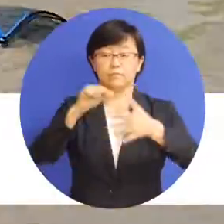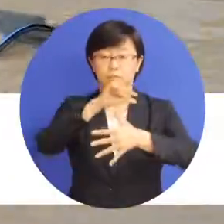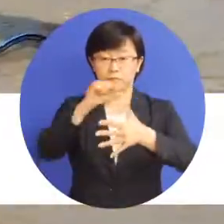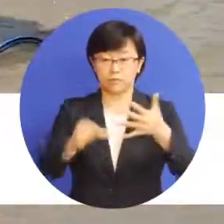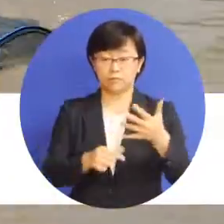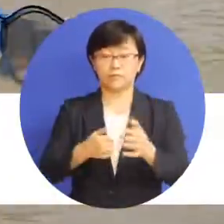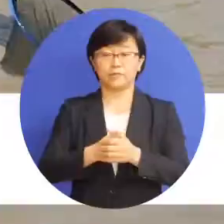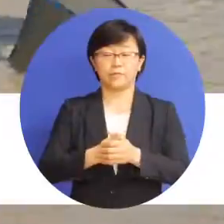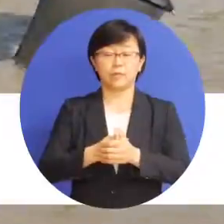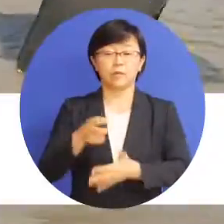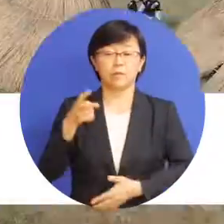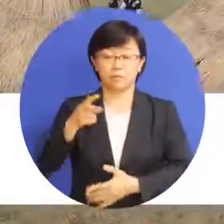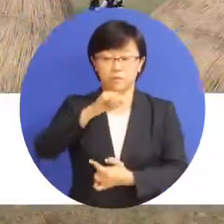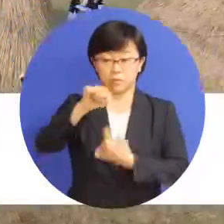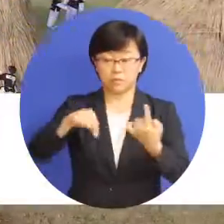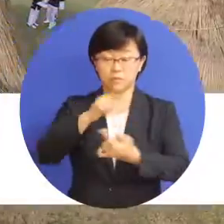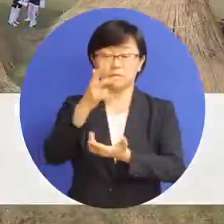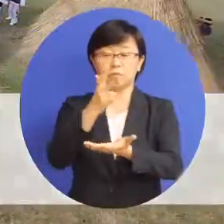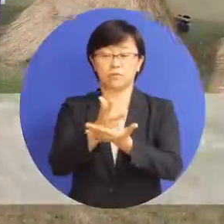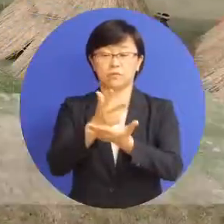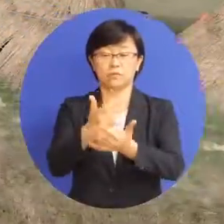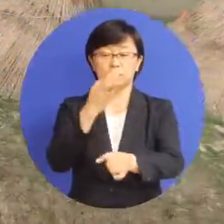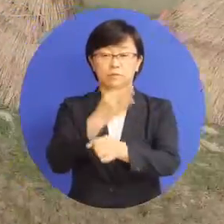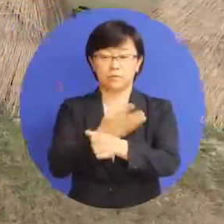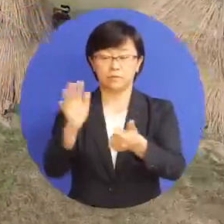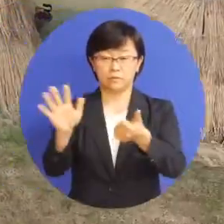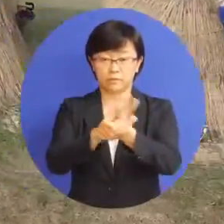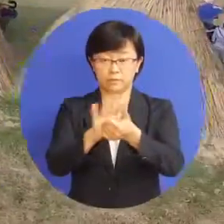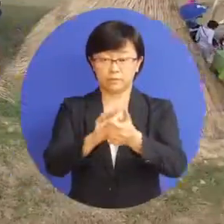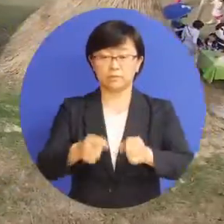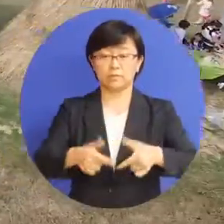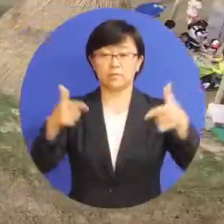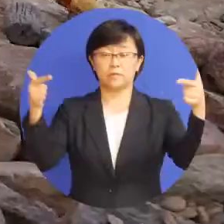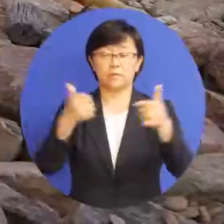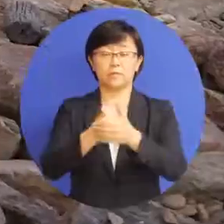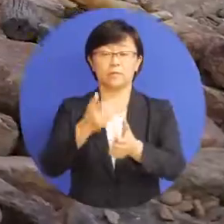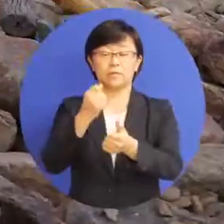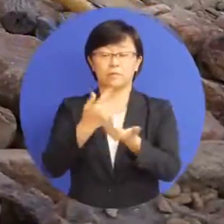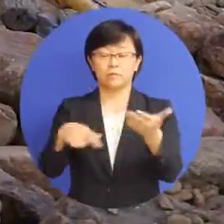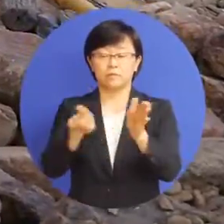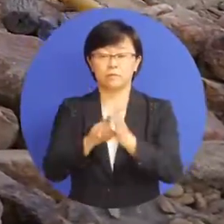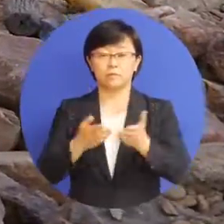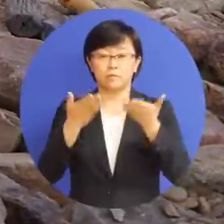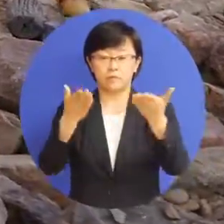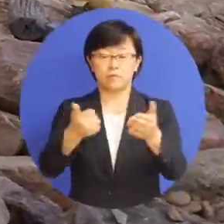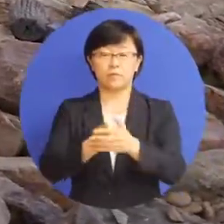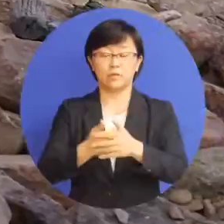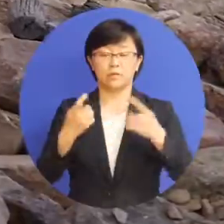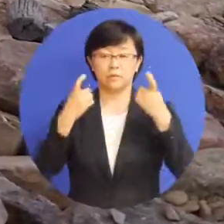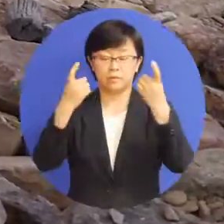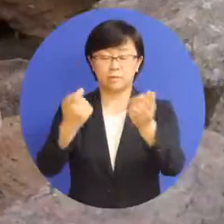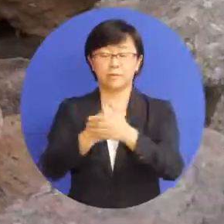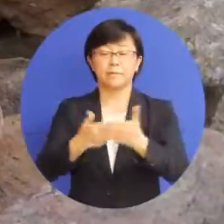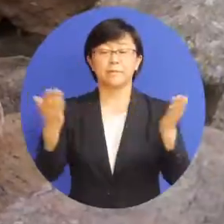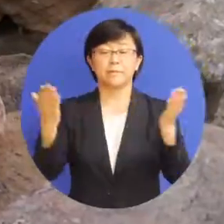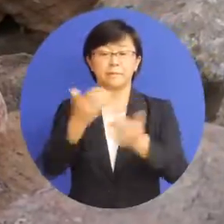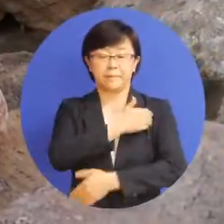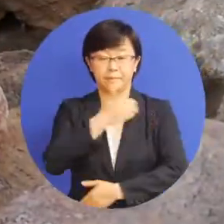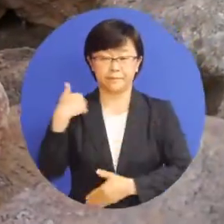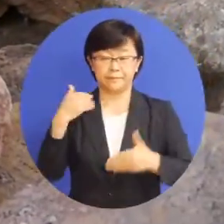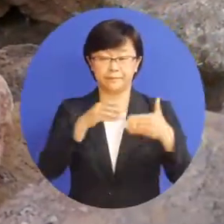프로그램과 셔틀버스 운행, 주차와 편의시설 확대 등 편의를 위한 시설을 제공하며 관광객의 만족을